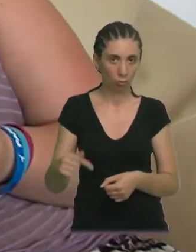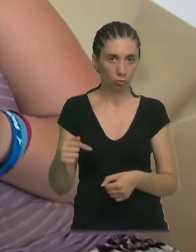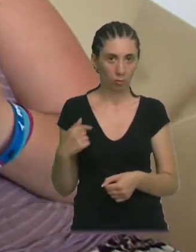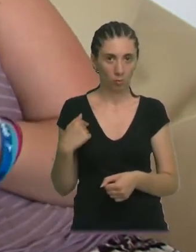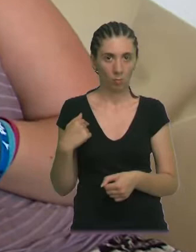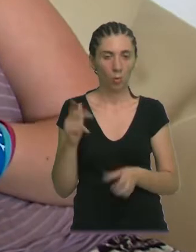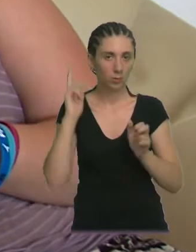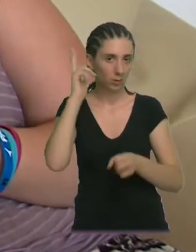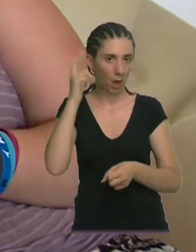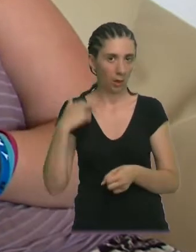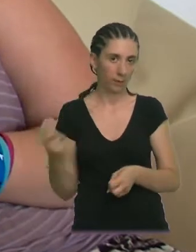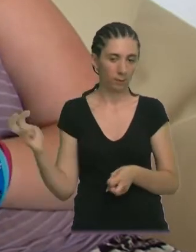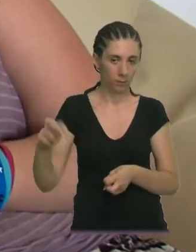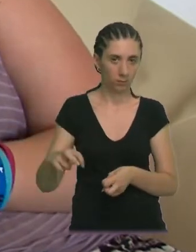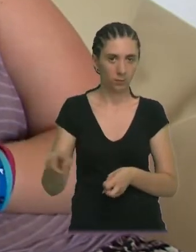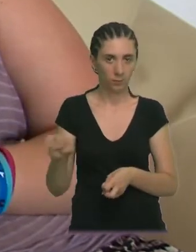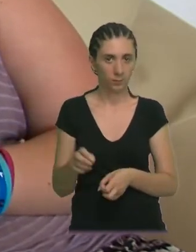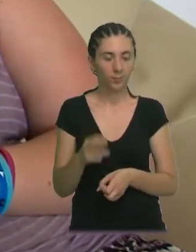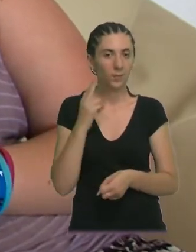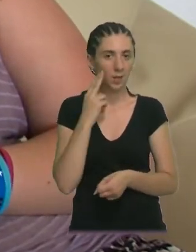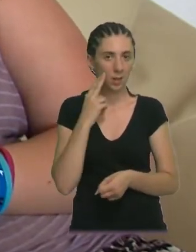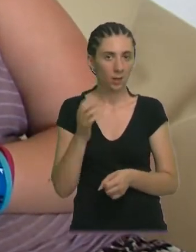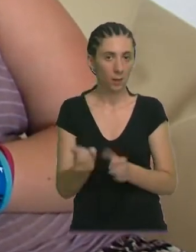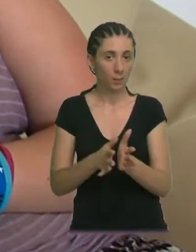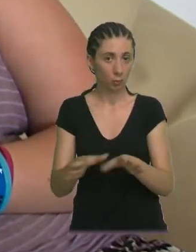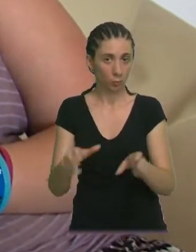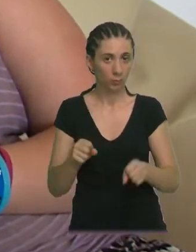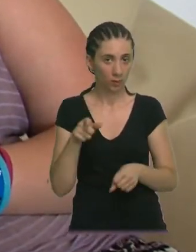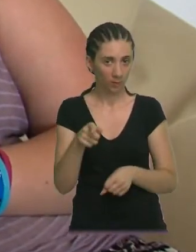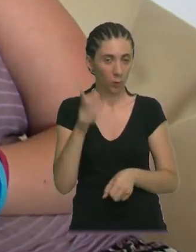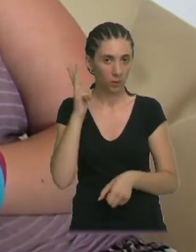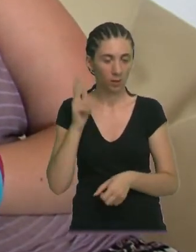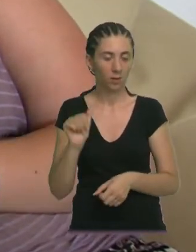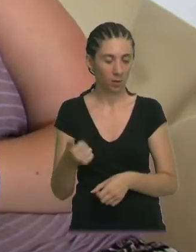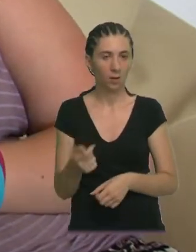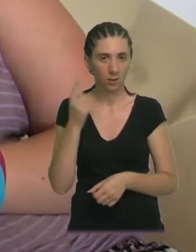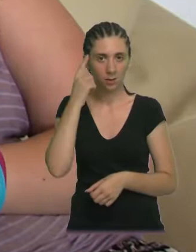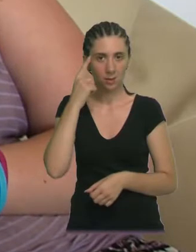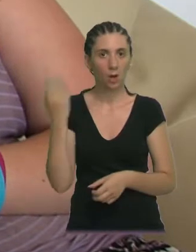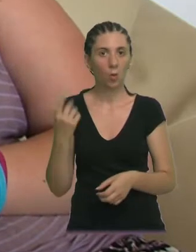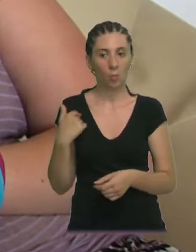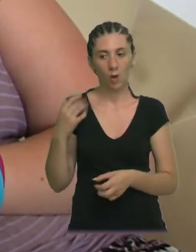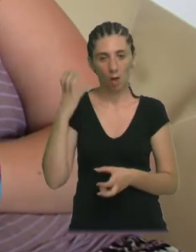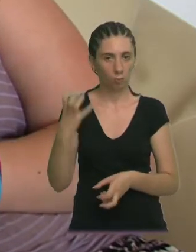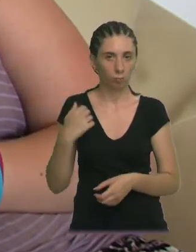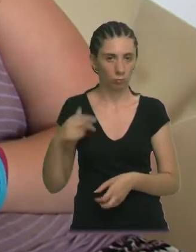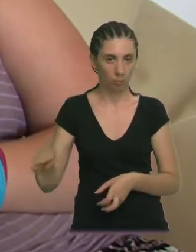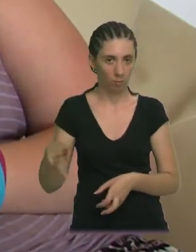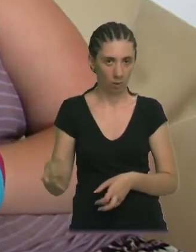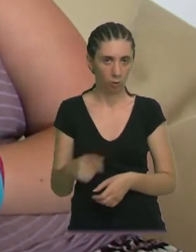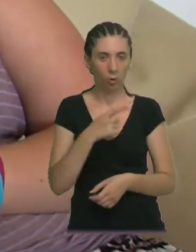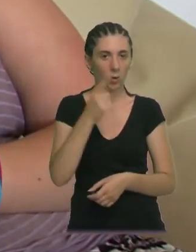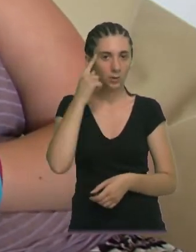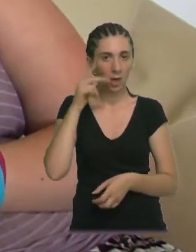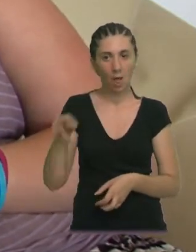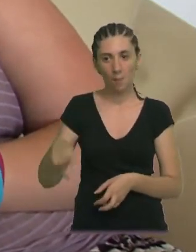na moj zahtjev praktički. Teta je dakle brzo prihvatila tvoj zahtjev. Je, jer je znala koliko mi znače moja braća, a i